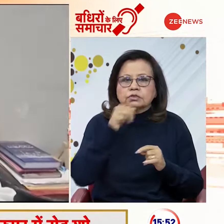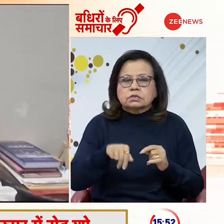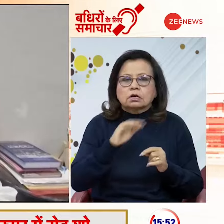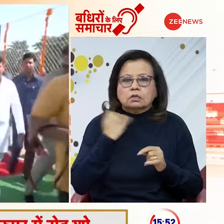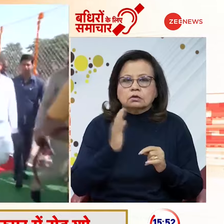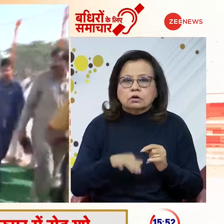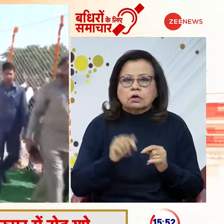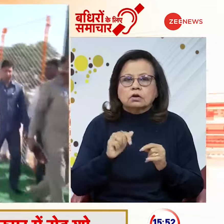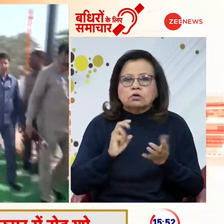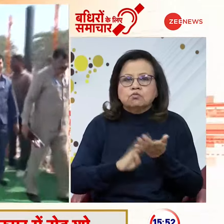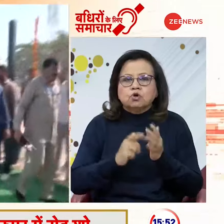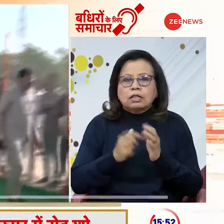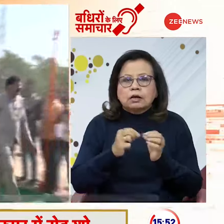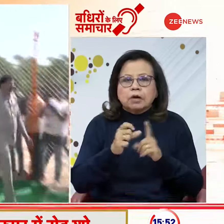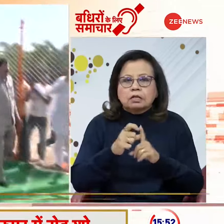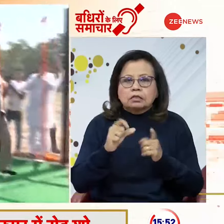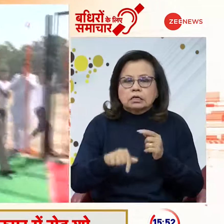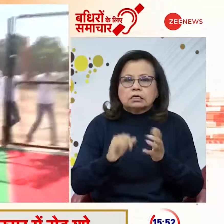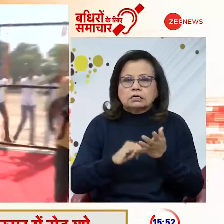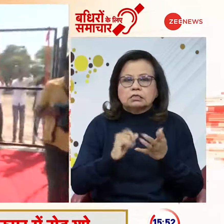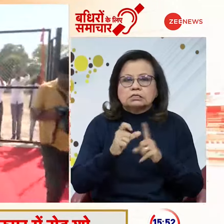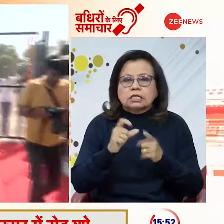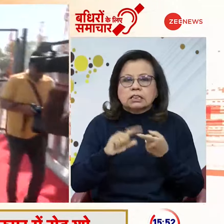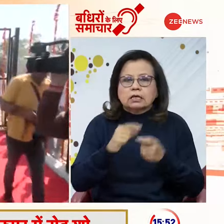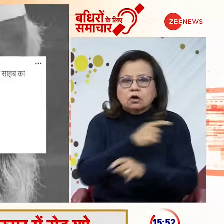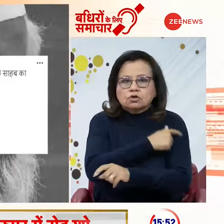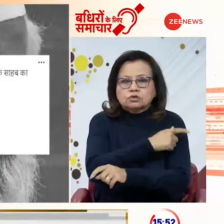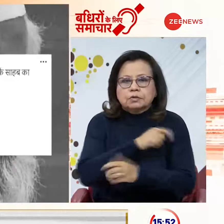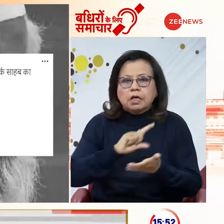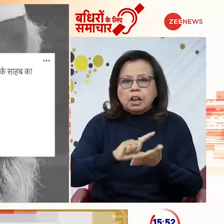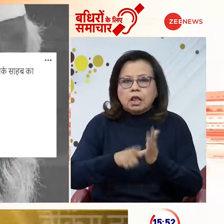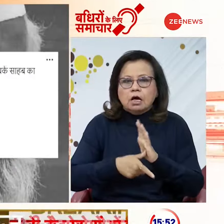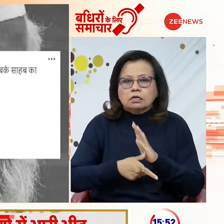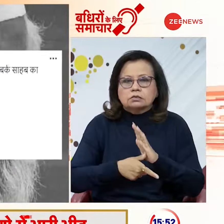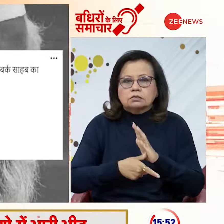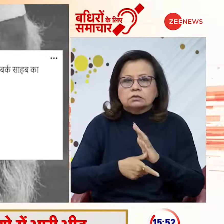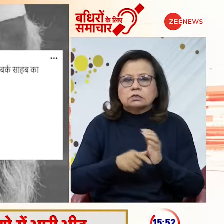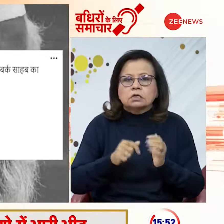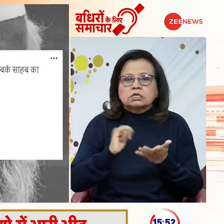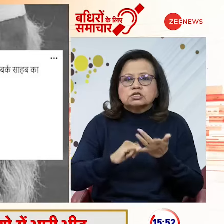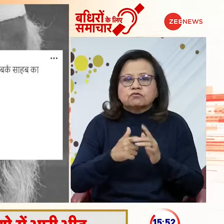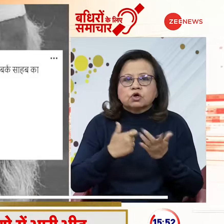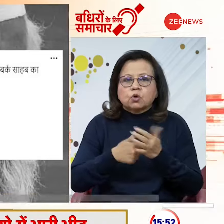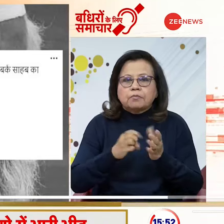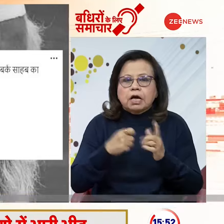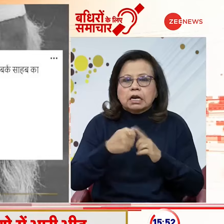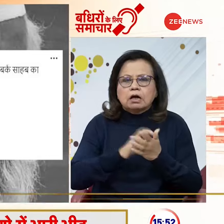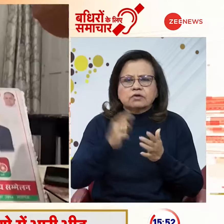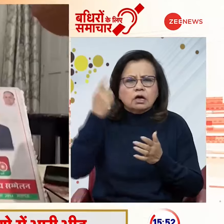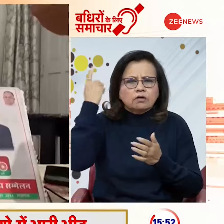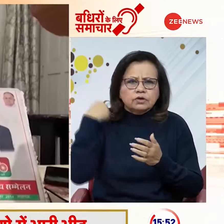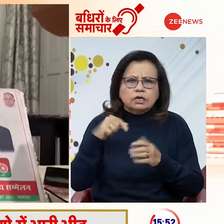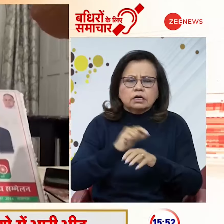निधन हो गया उन्होंने मुरादाबाद के सिद्ध हॉस्पिटल में अंतिम सासली शफिकु रह्मान बर्क काफी